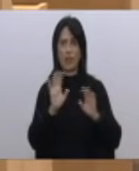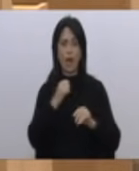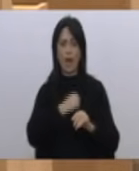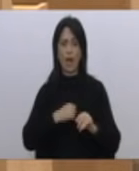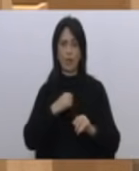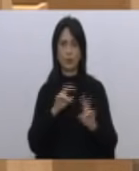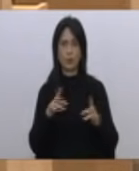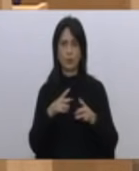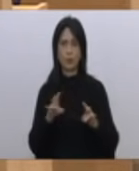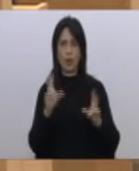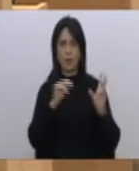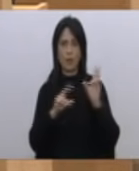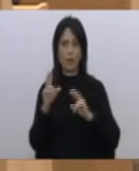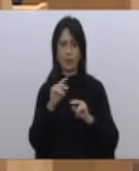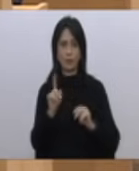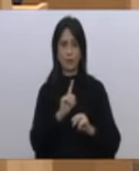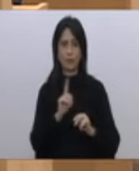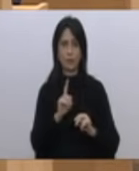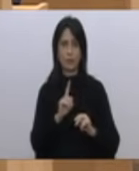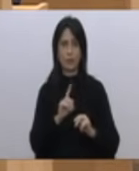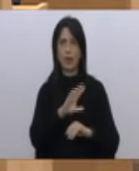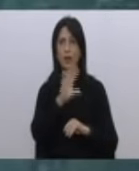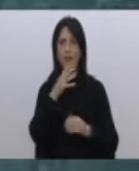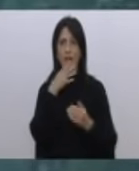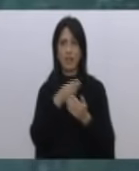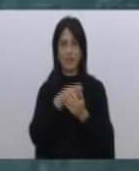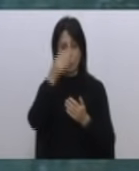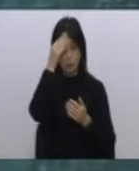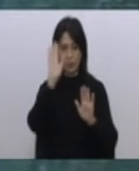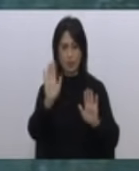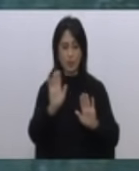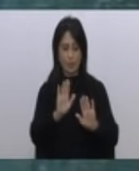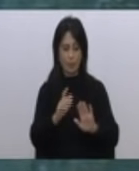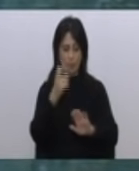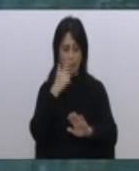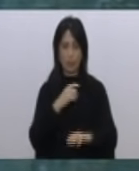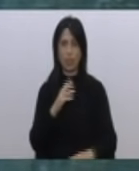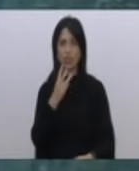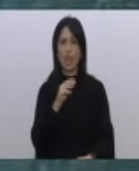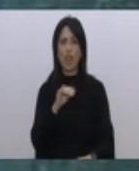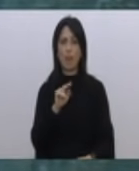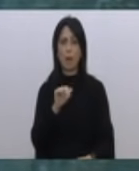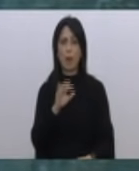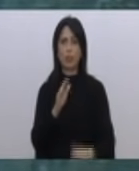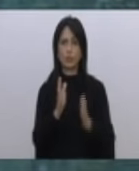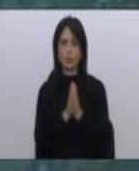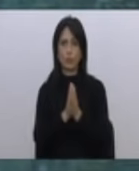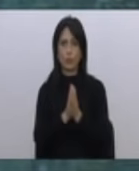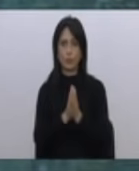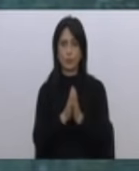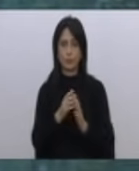აგრესიული გადაზახილები ერთმანეთს მიმართ არ გვინდა. ყველას თავის პოზიცია აქვს. ბატონ შალვა პაპუაშვილს გთხოვთ ჩაურთოთ